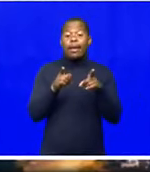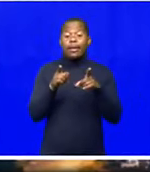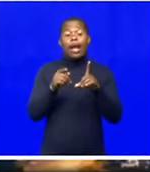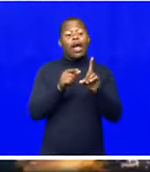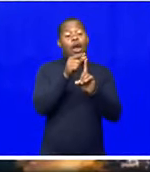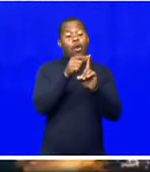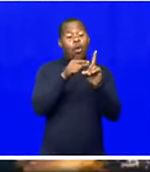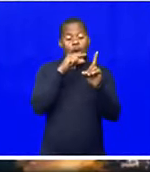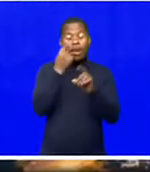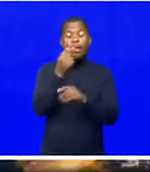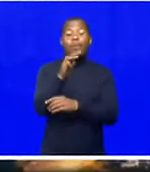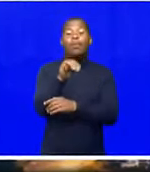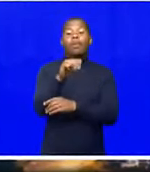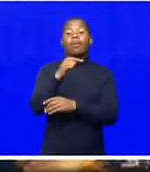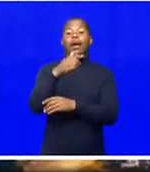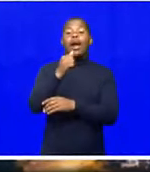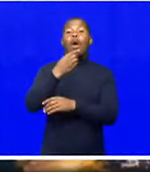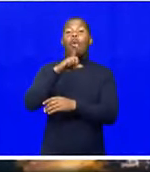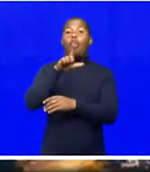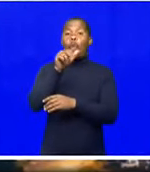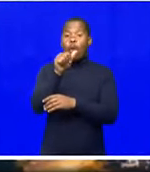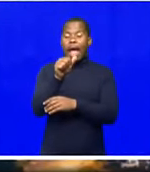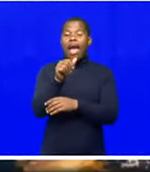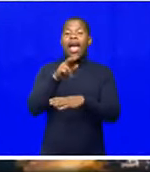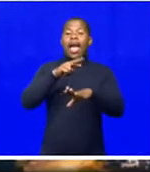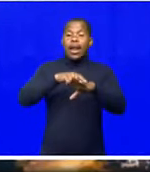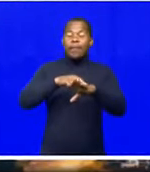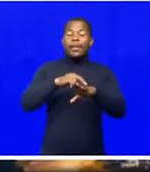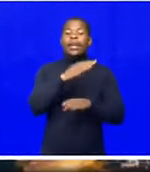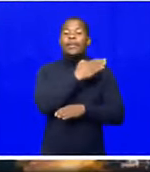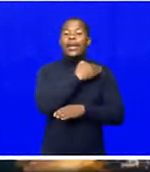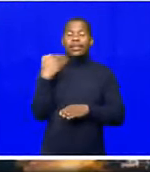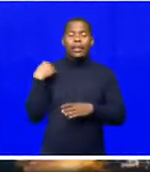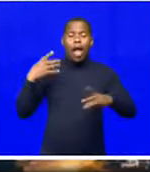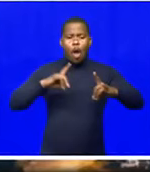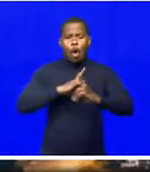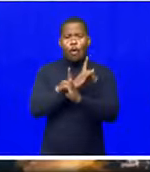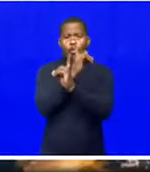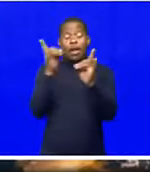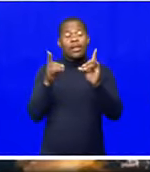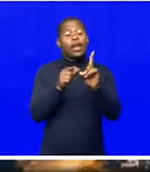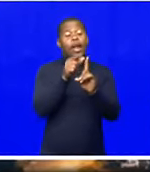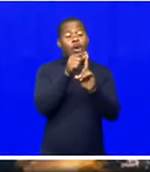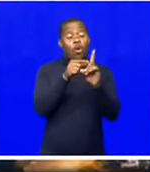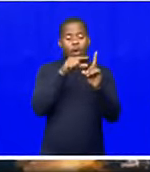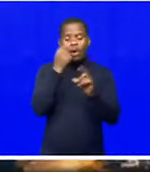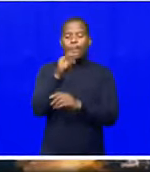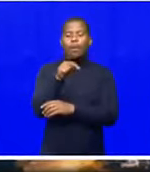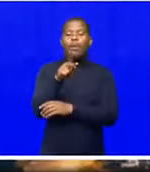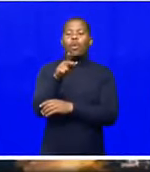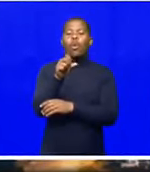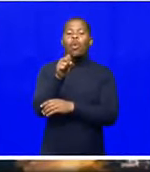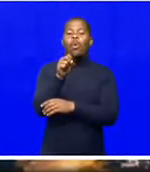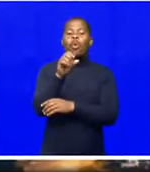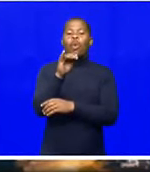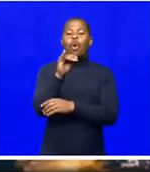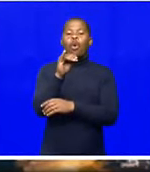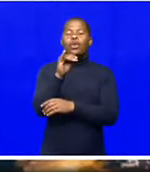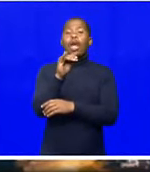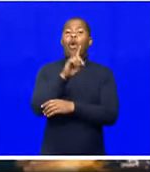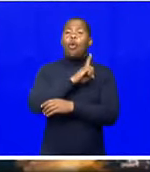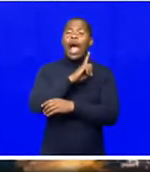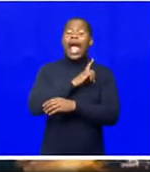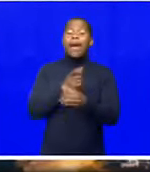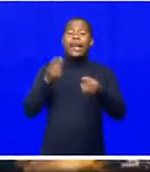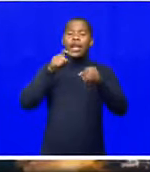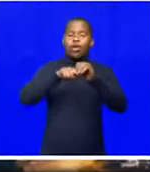Magagula ebekamelele indvuna yetempilo lizinkosi ngesikhathi kugujwa lusuku lwebamfu labaphila nalesifo lapho kuphindwe kwasukumiswa khona